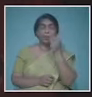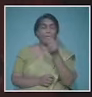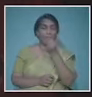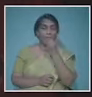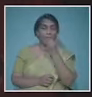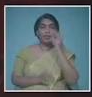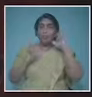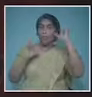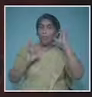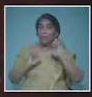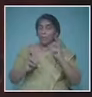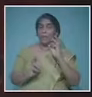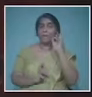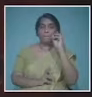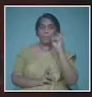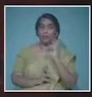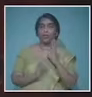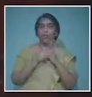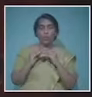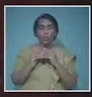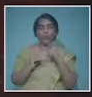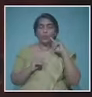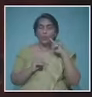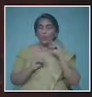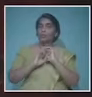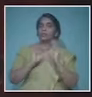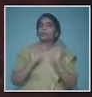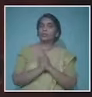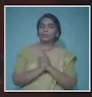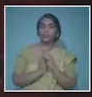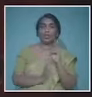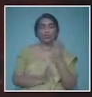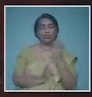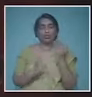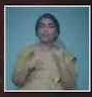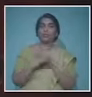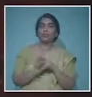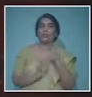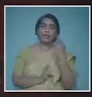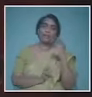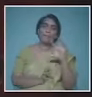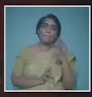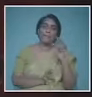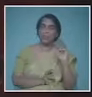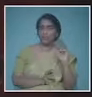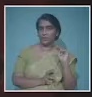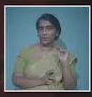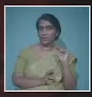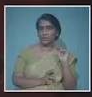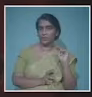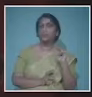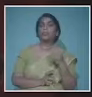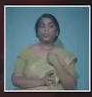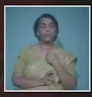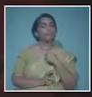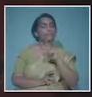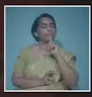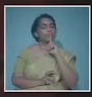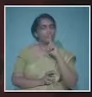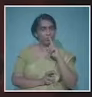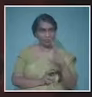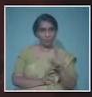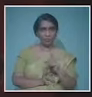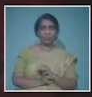කන්න. ඒකට ලුණු අමු මිරිස් 3-5 ටික තව රුපියල් 300ක් දැම්මොත් 1520ක් ඕනේ. මම ඔබතුමාගෙන්